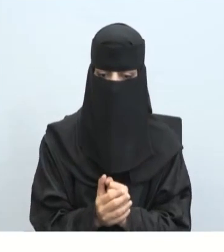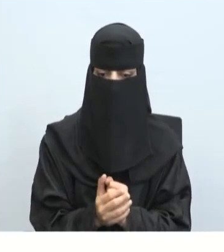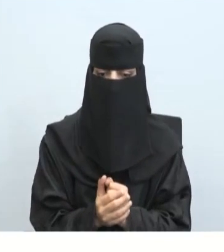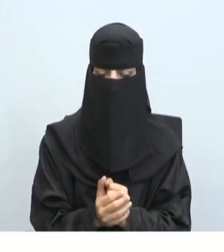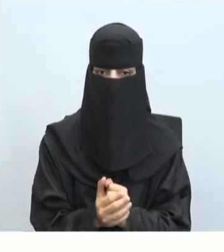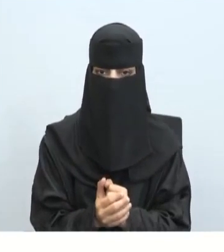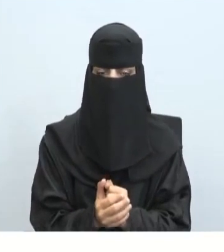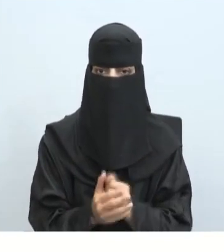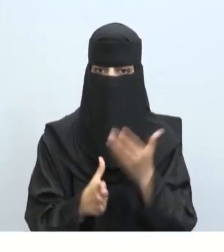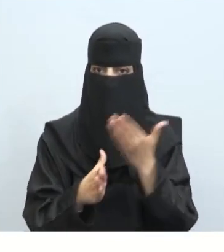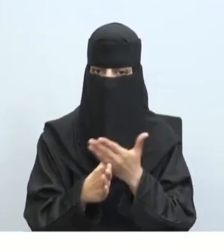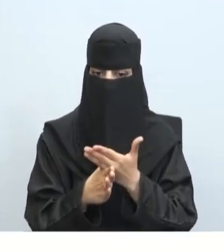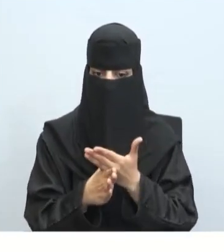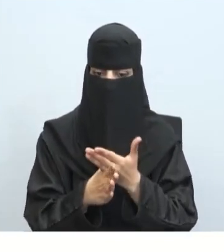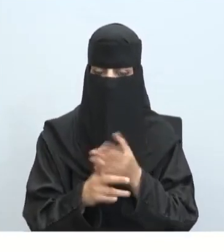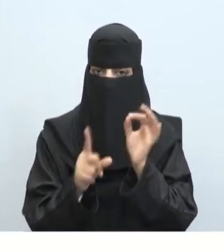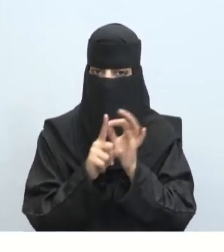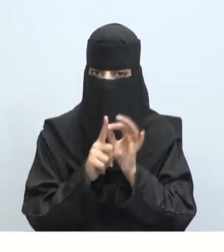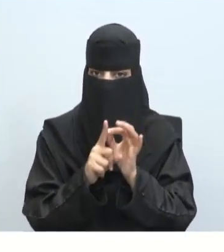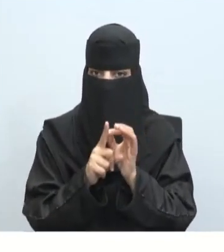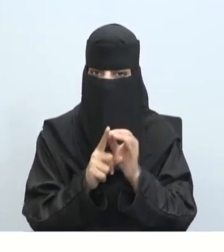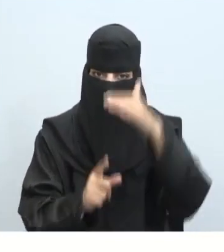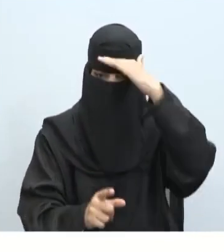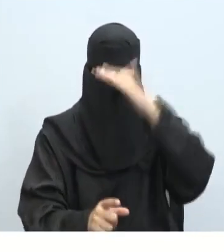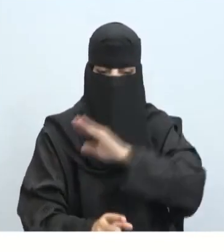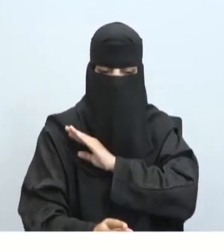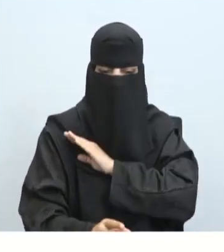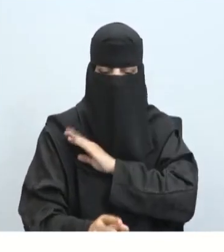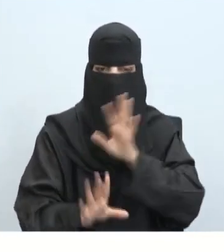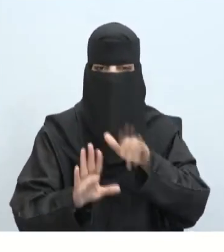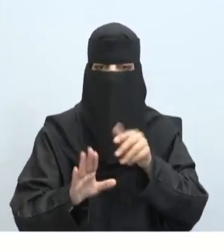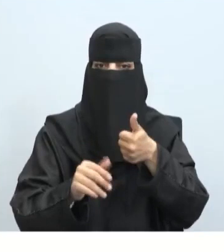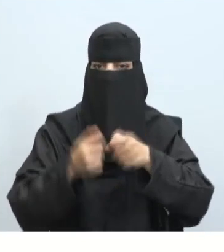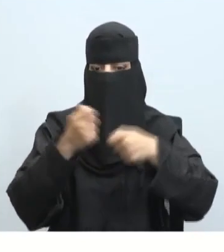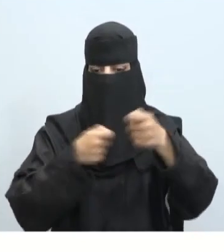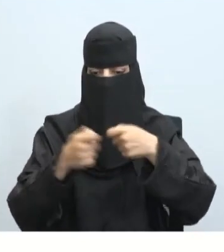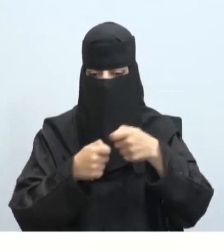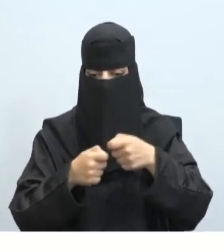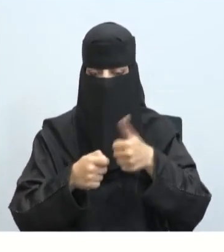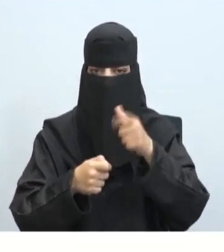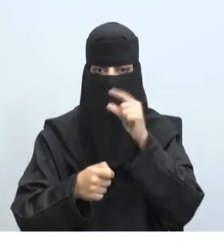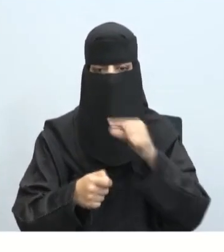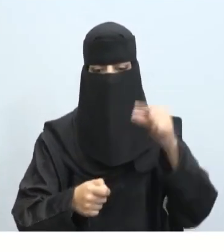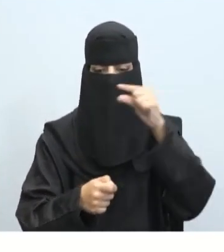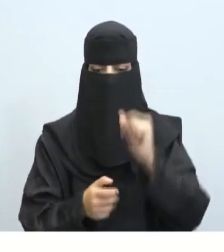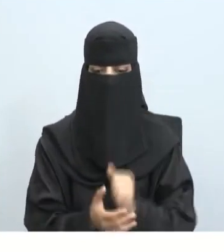واما لاغراض عسكريه او اقتصاديه او